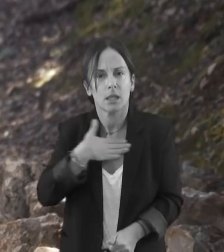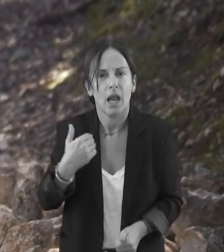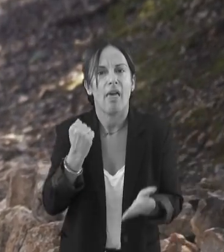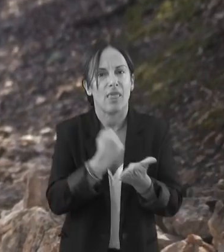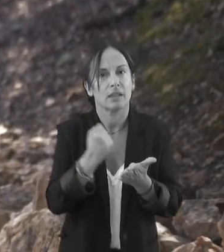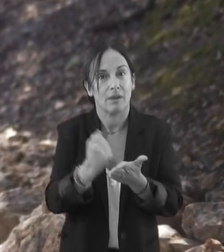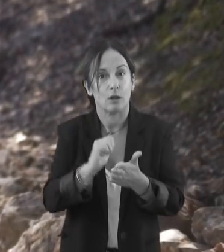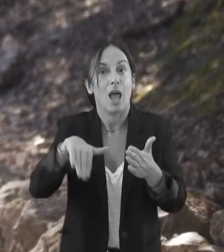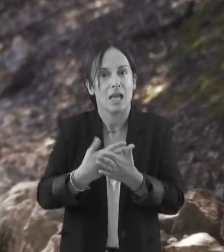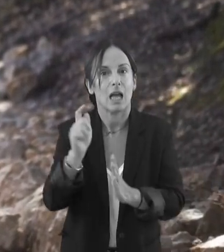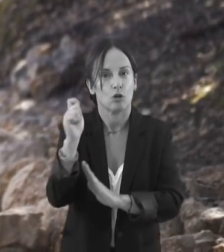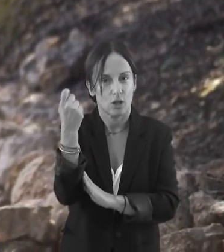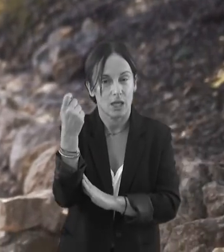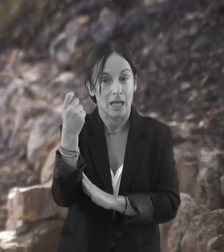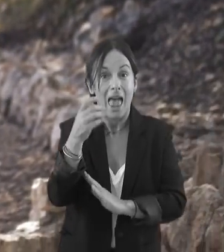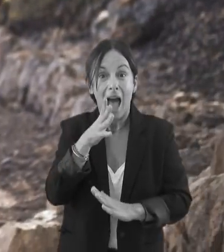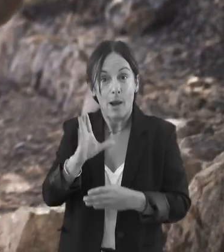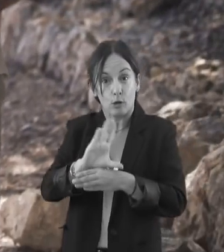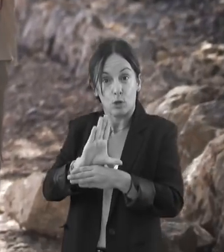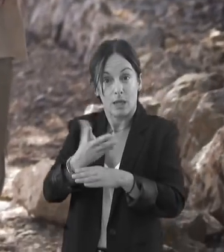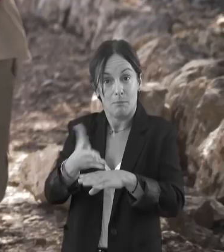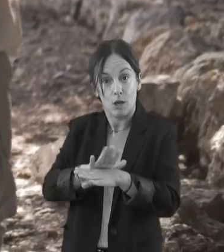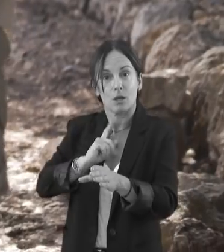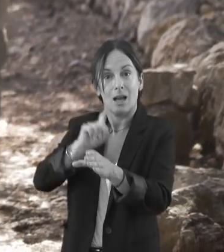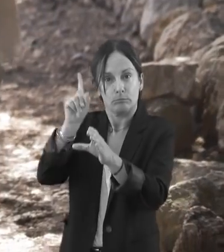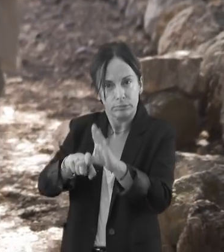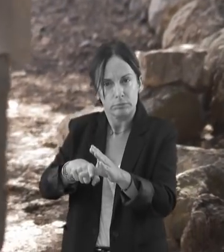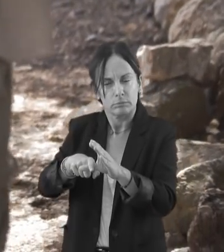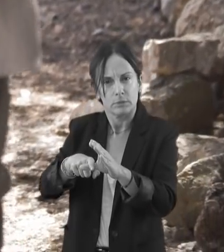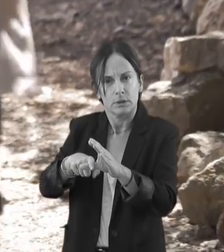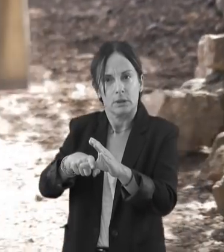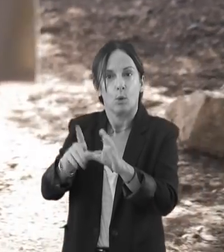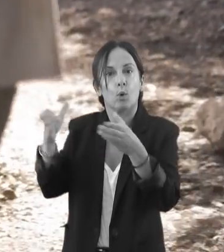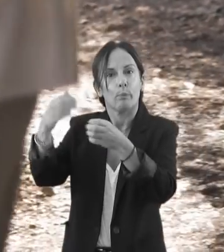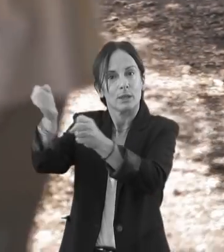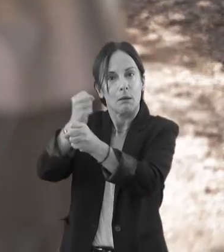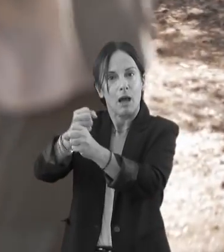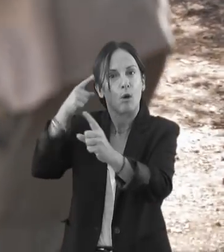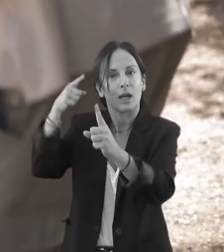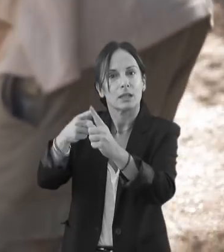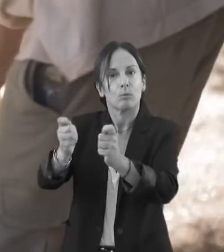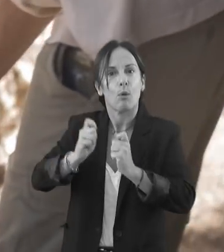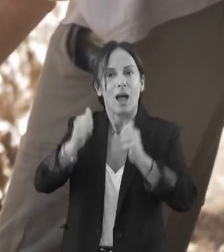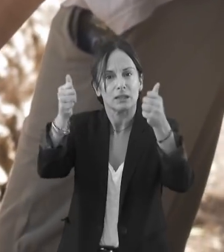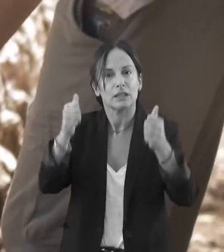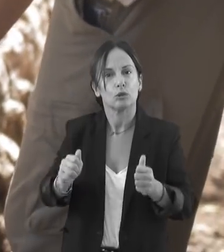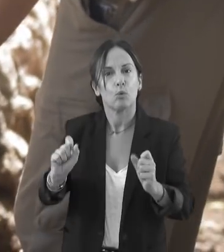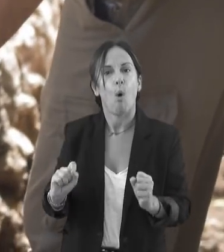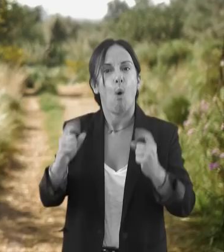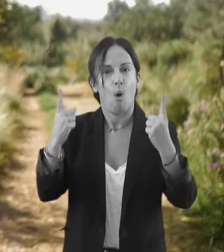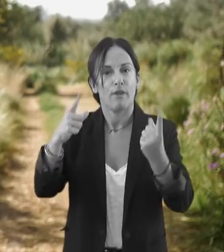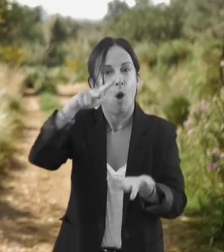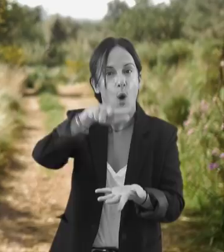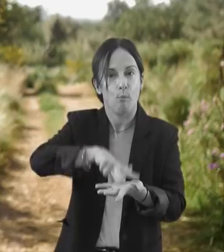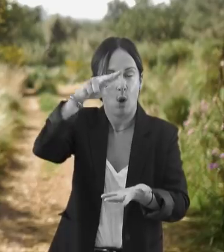La professió de marger avui dia té una manca de reconeixement oficial. I a més, per poder posar en